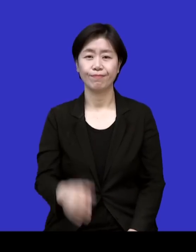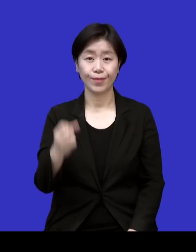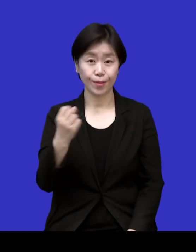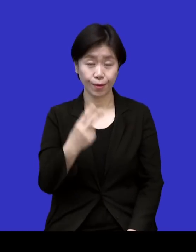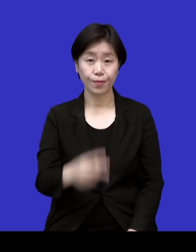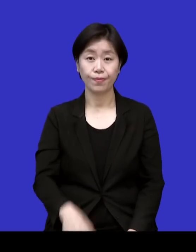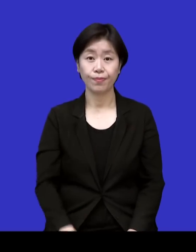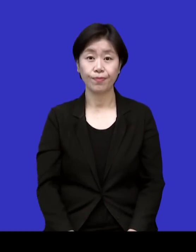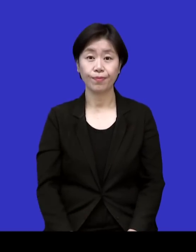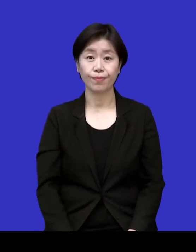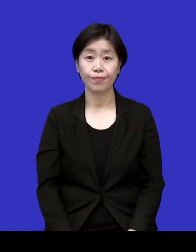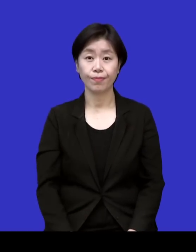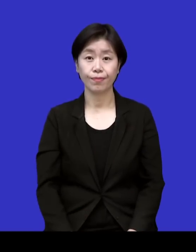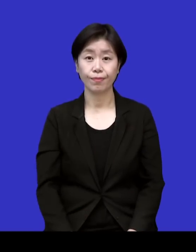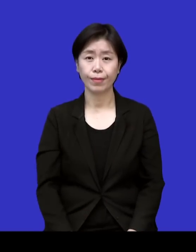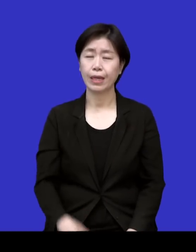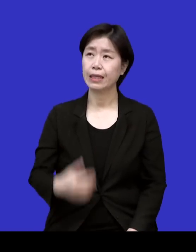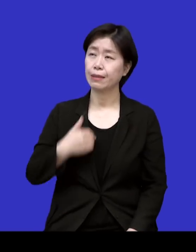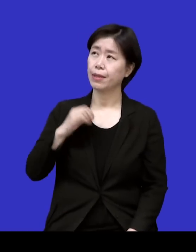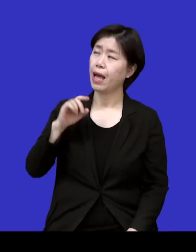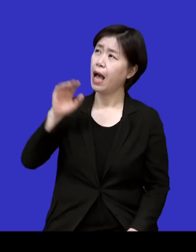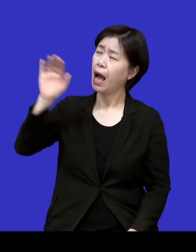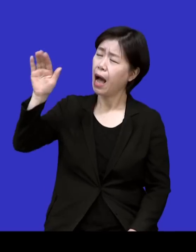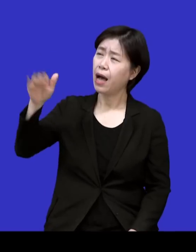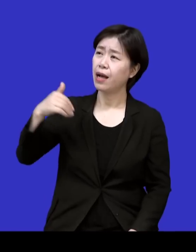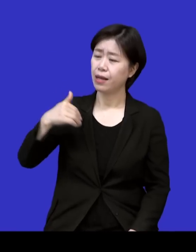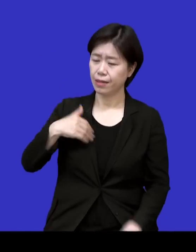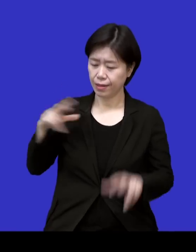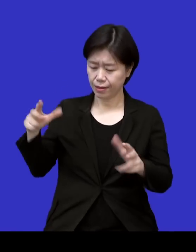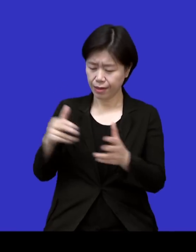그리고 그래서 하나님 참 너무 아팠어요. 네.